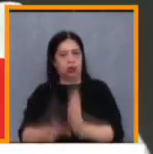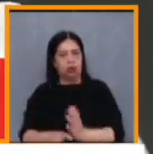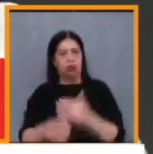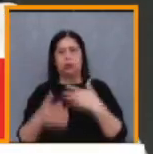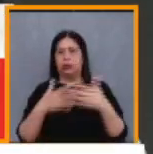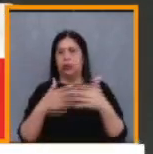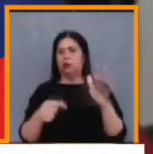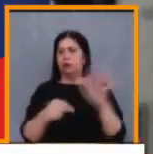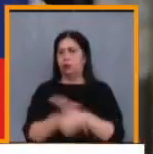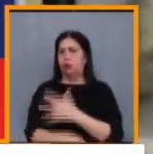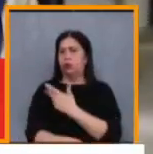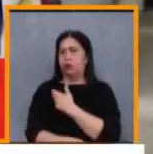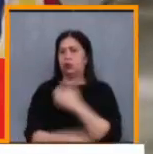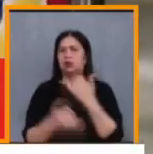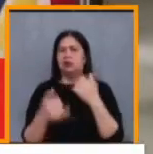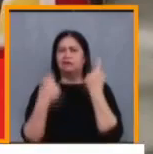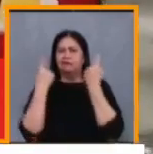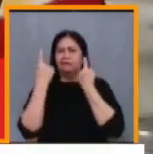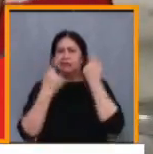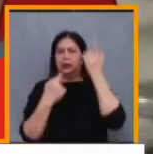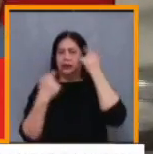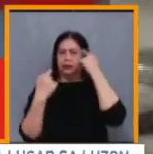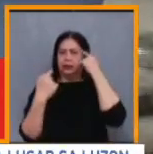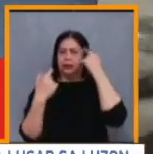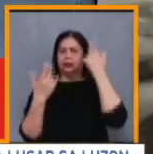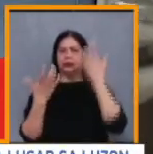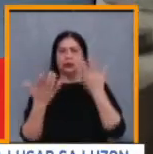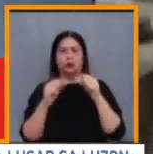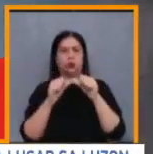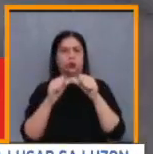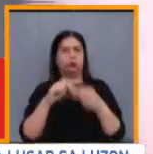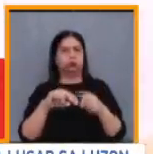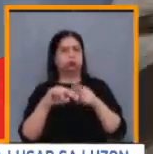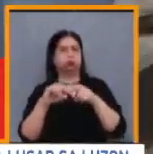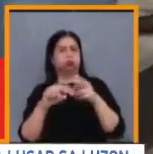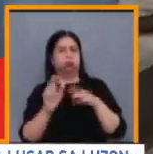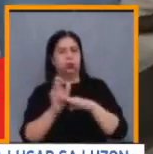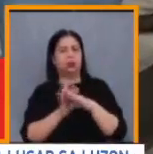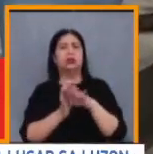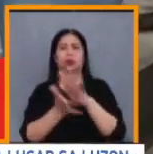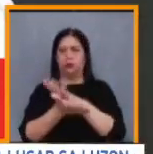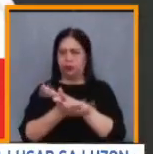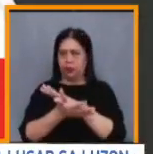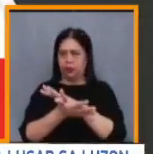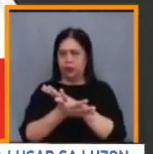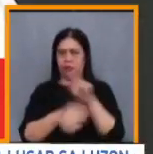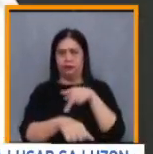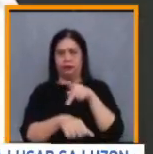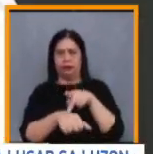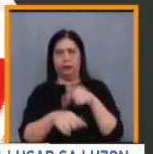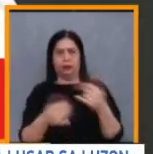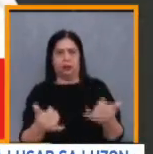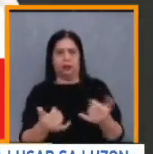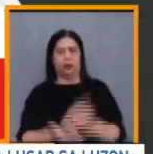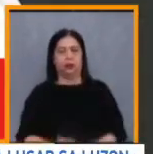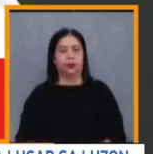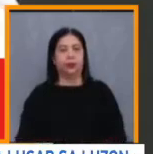may pangamba pa rin daw dahil patuloy ang pagtaas ng bilang ng kaso ng COVID-19 sa bansa ngayon. Nakatakot din.